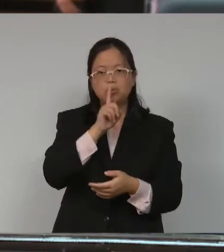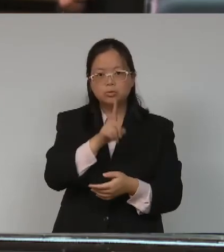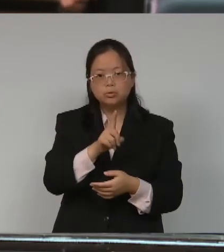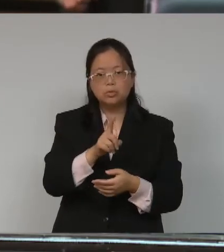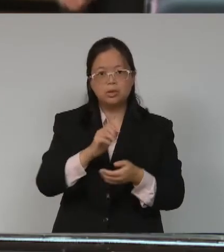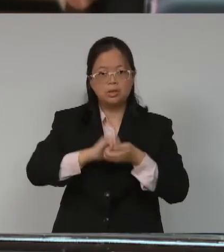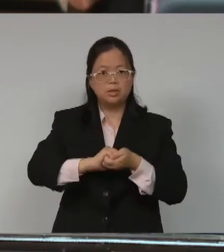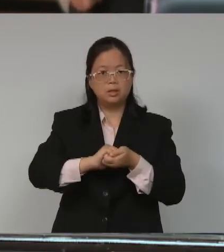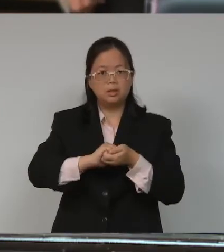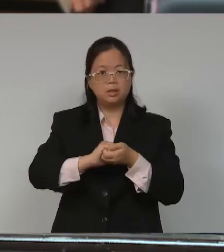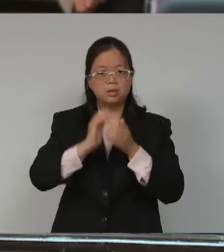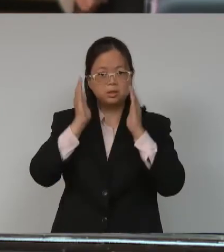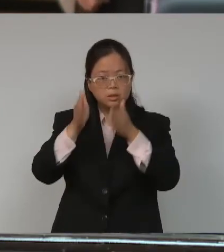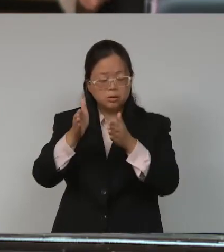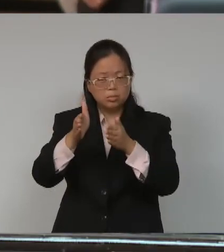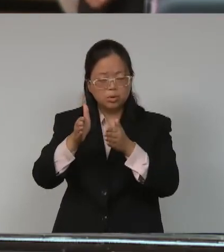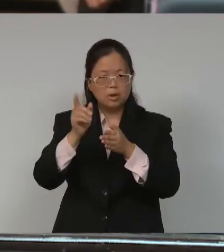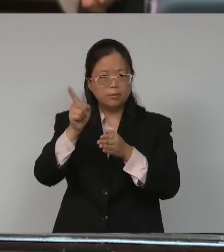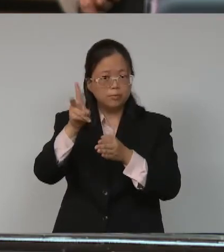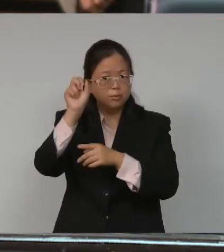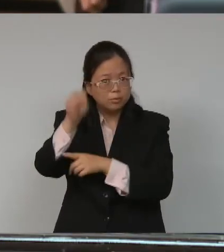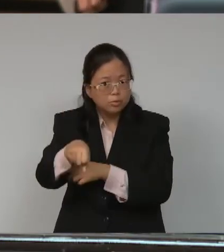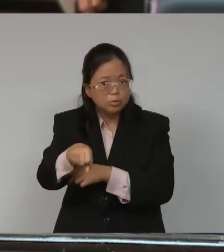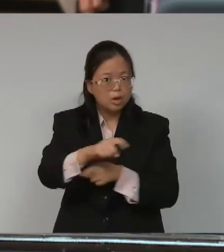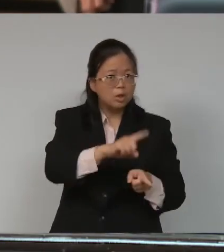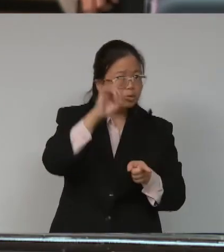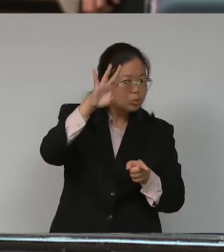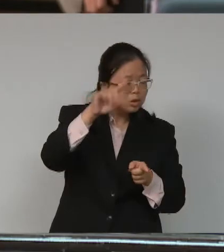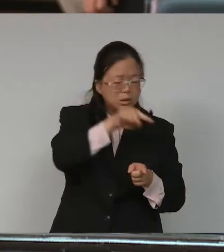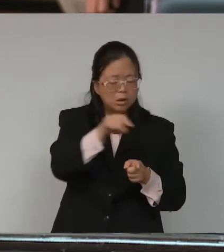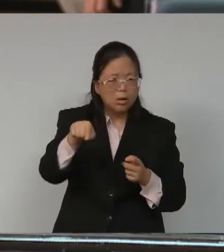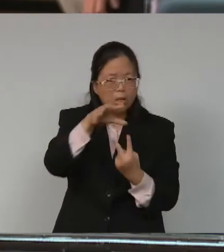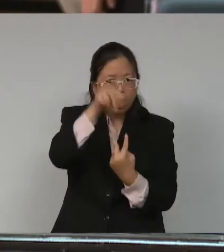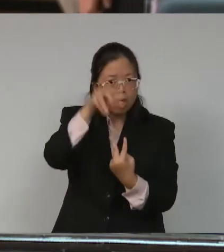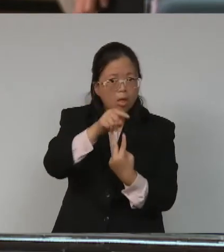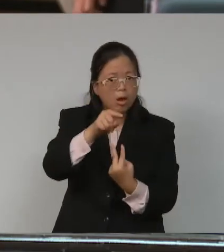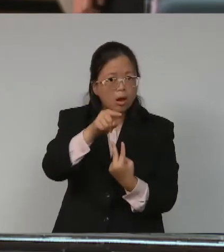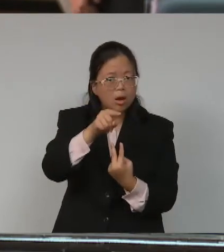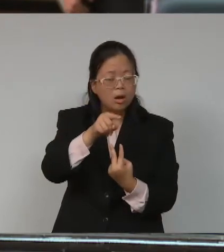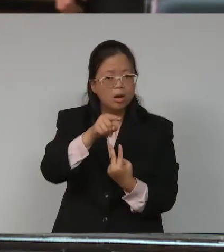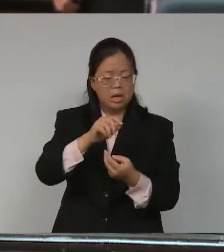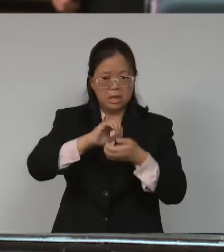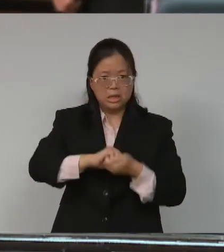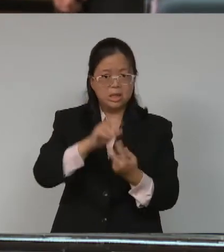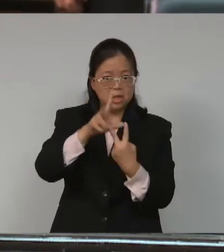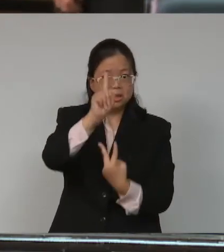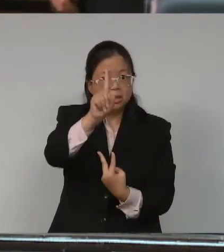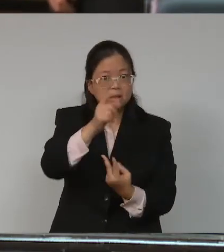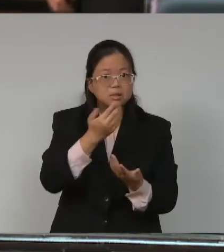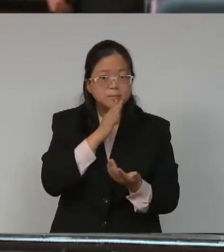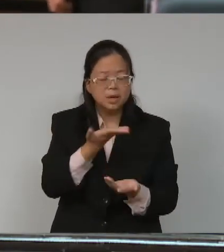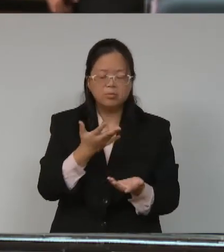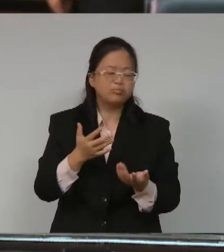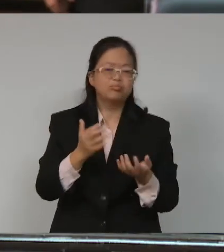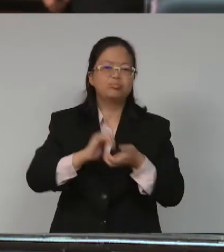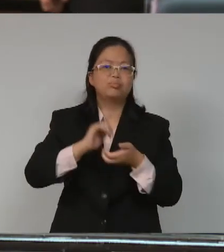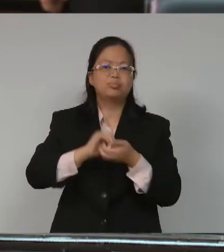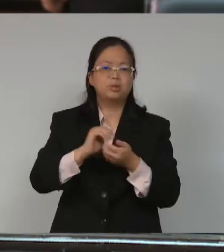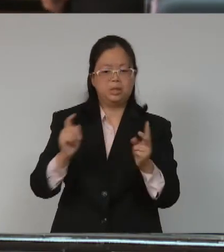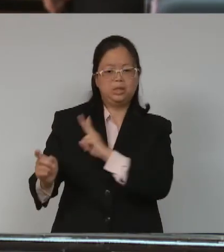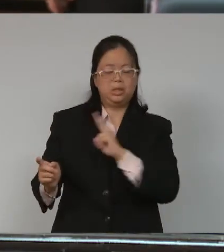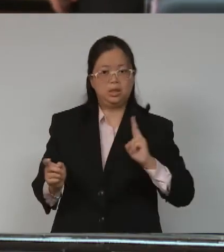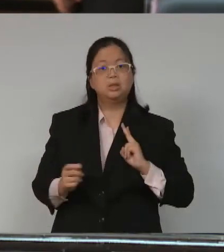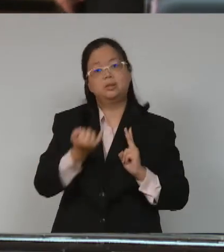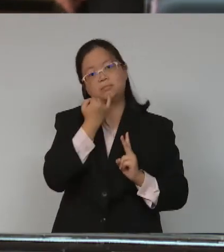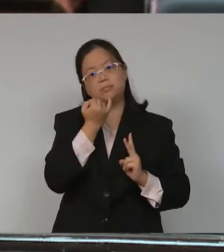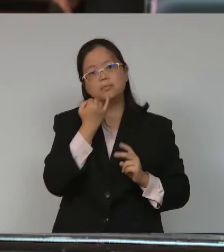是复决或者是创制，我同时也可以勾两个啊，啊，就是说我同样要把呢，